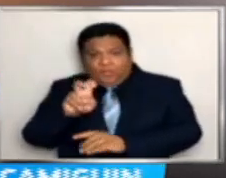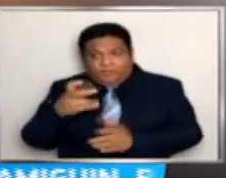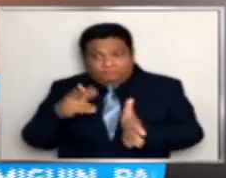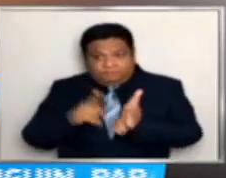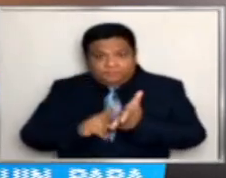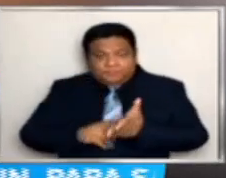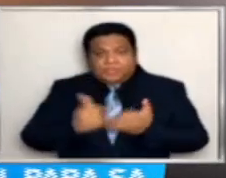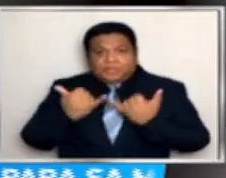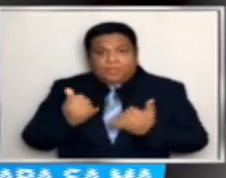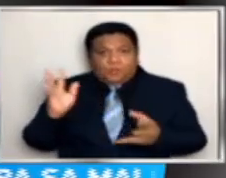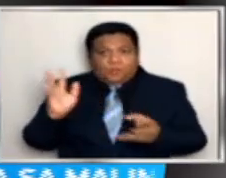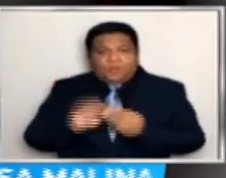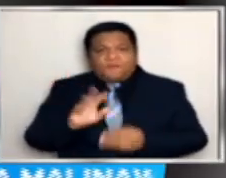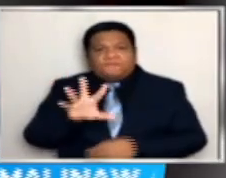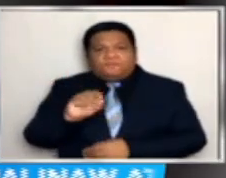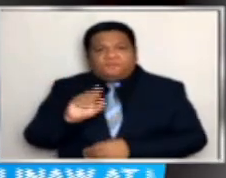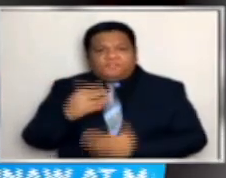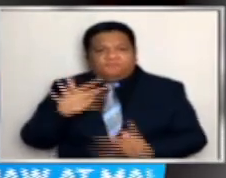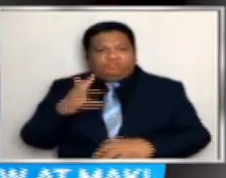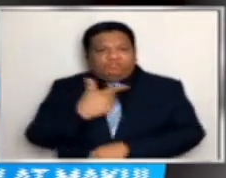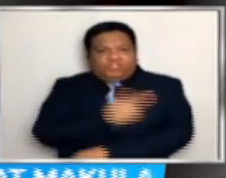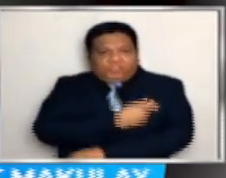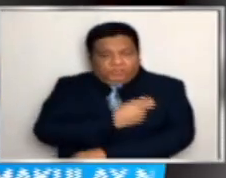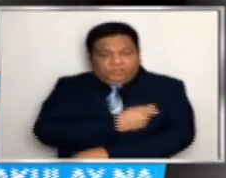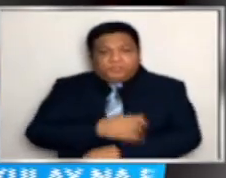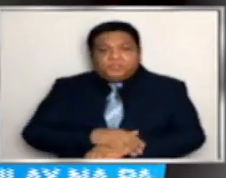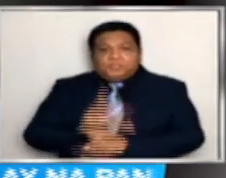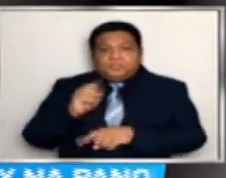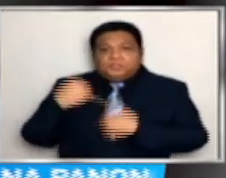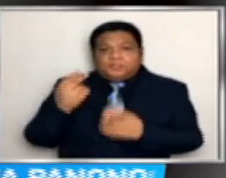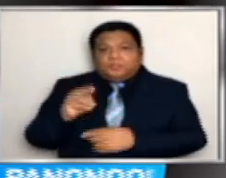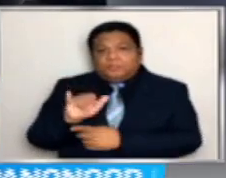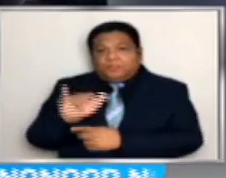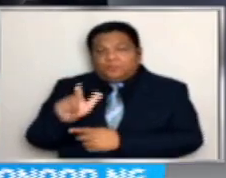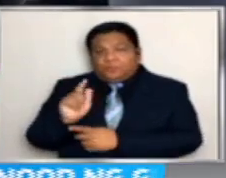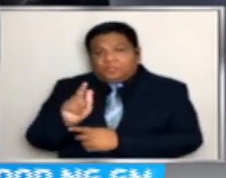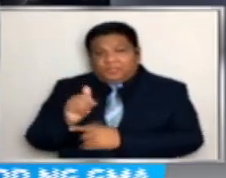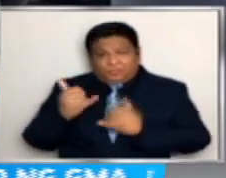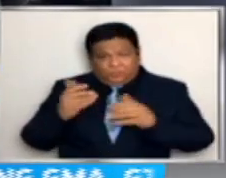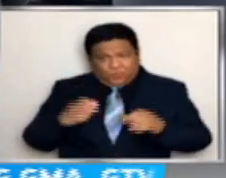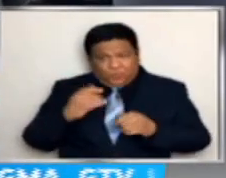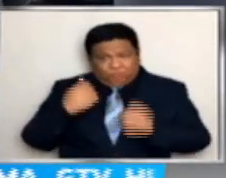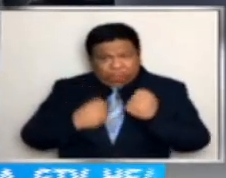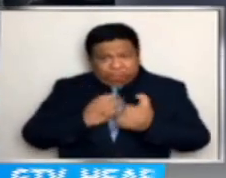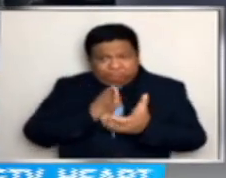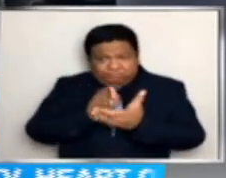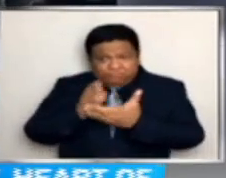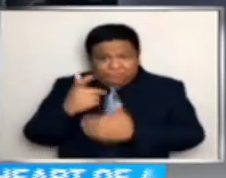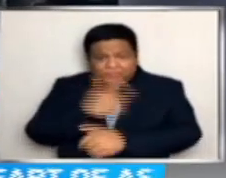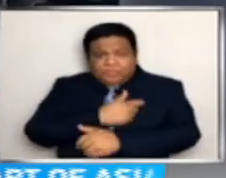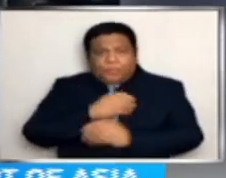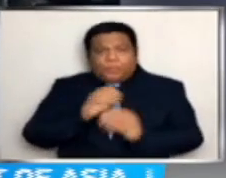mula May 20. Ginawa rin nila ito para mas mailapit sa mga nangangailangan ang COVID vaccine.